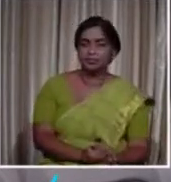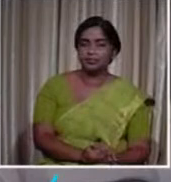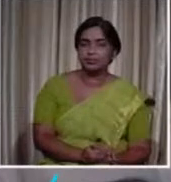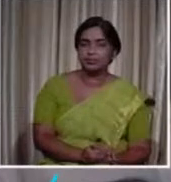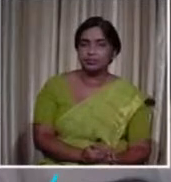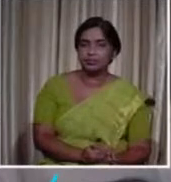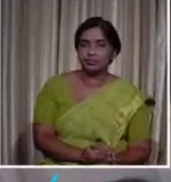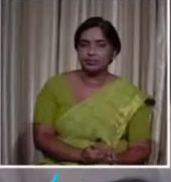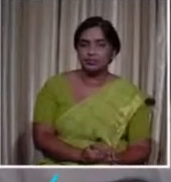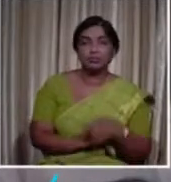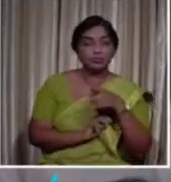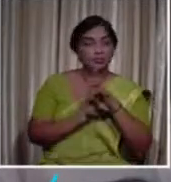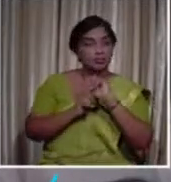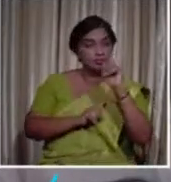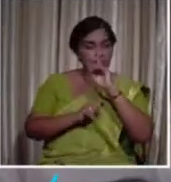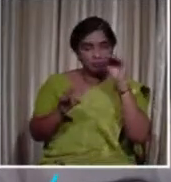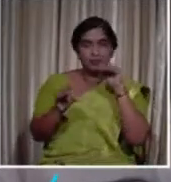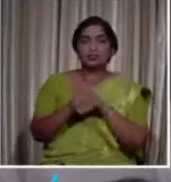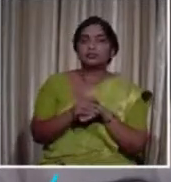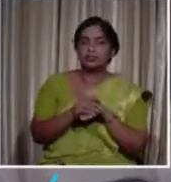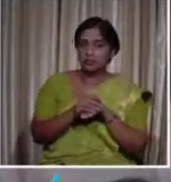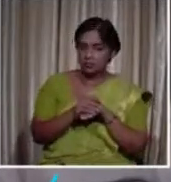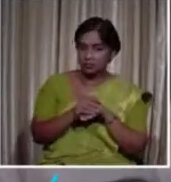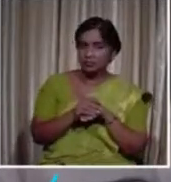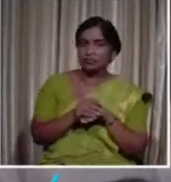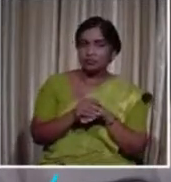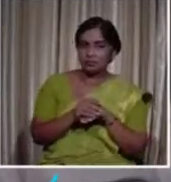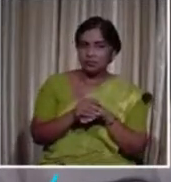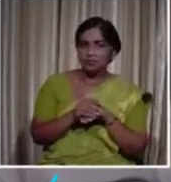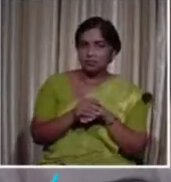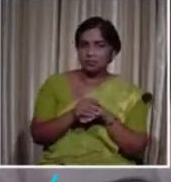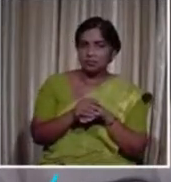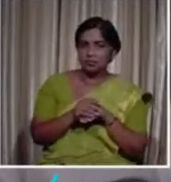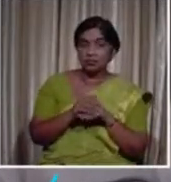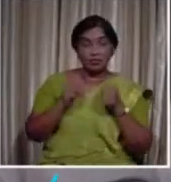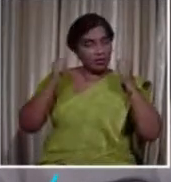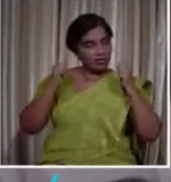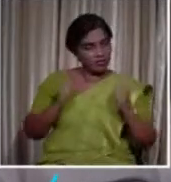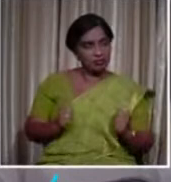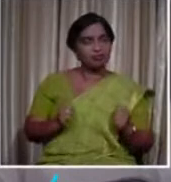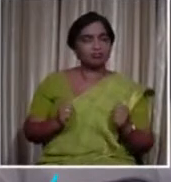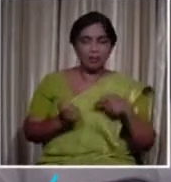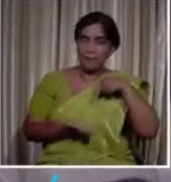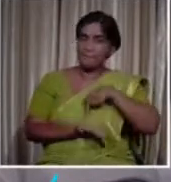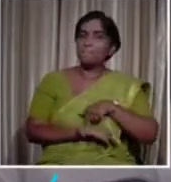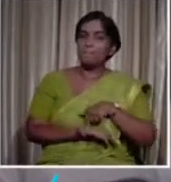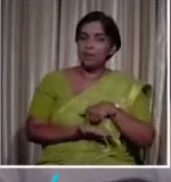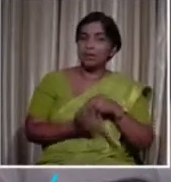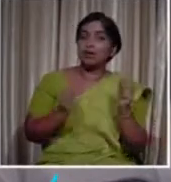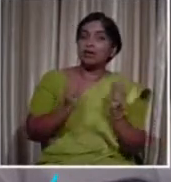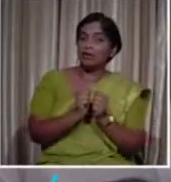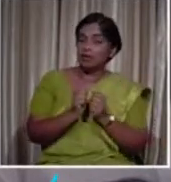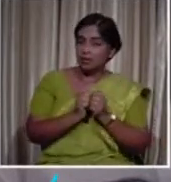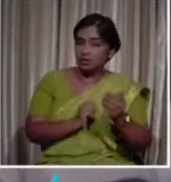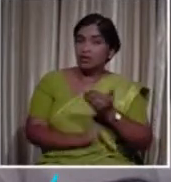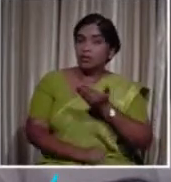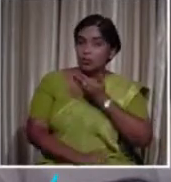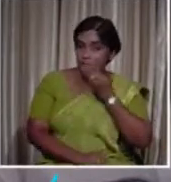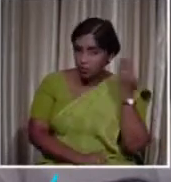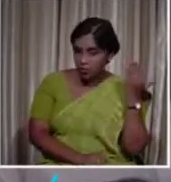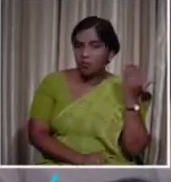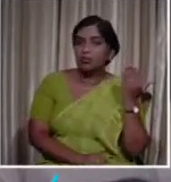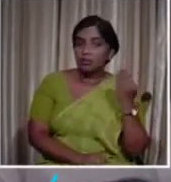एतुमाट मे सभाव तुल पुटुवे हरिमेद वाडिवेला राजकारी करन्नट हेकियाव